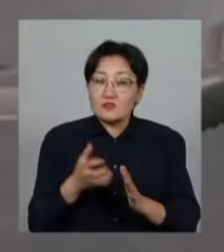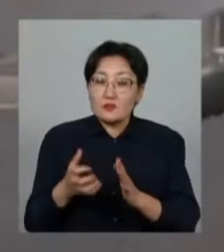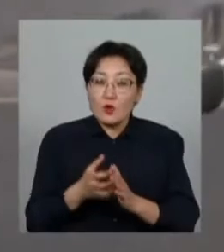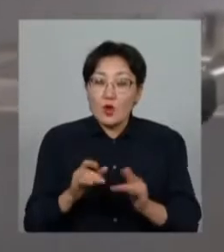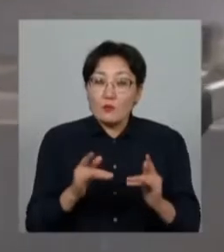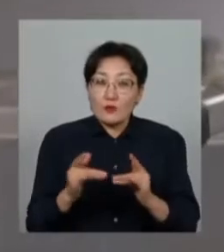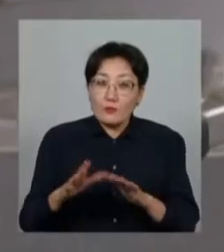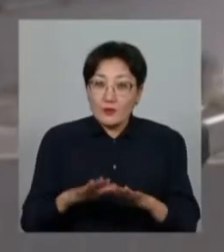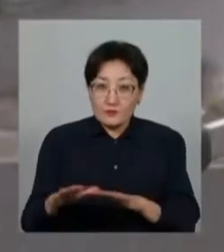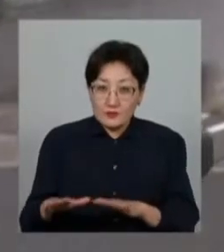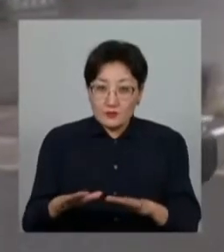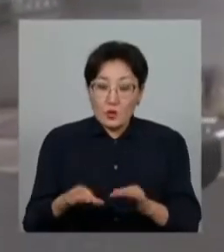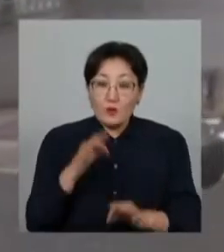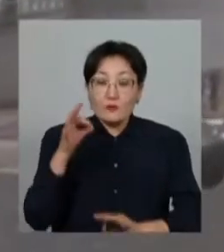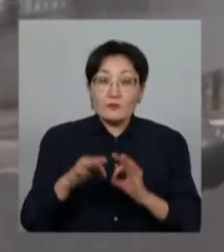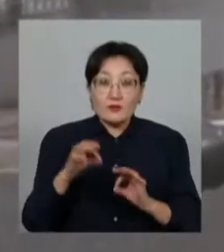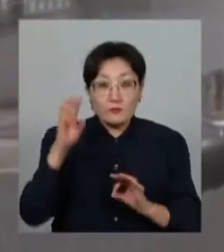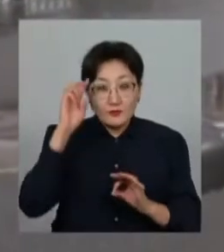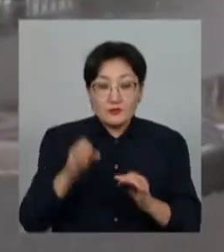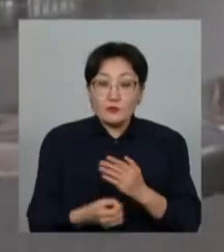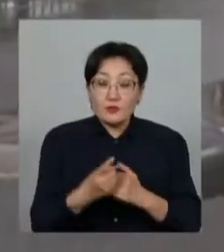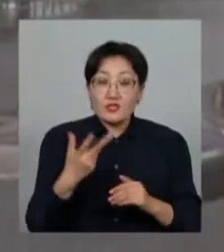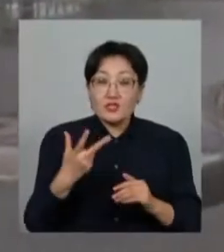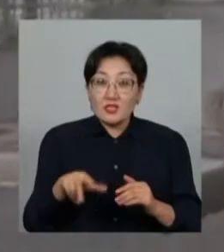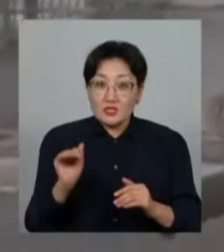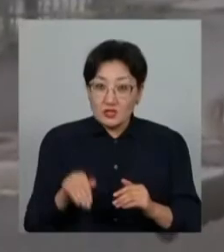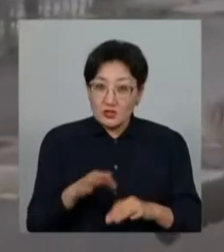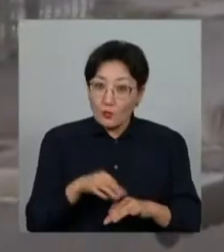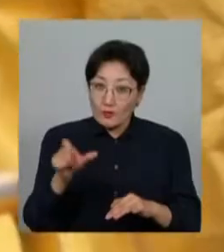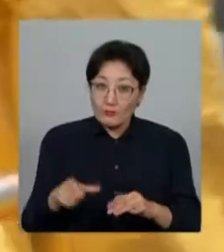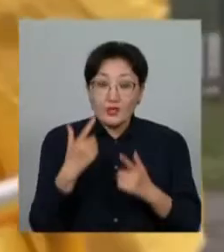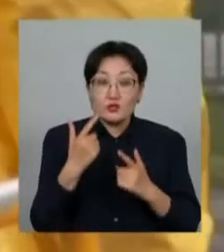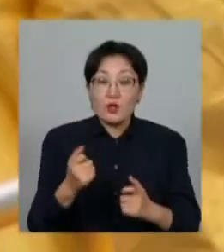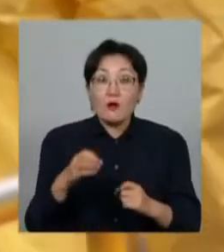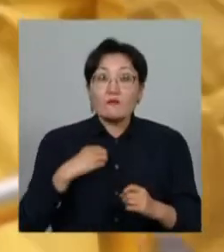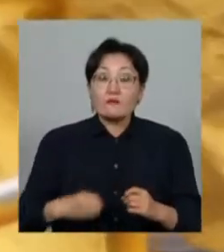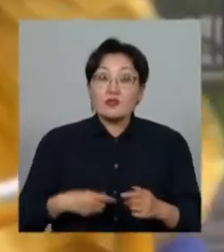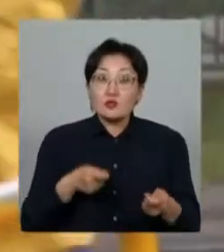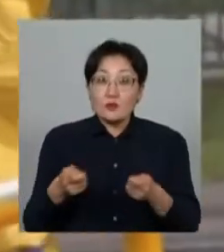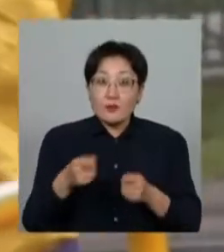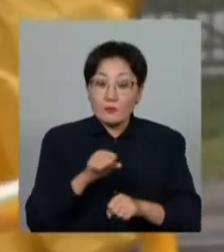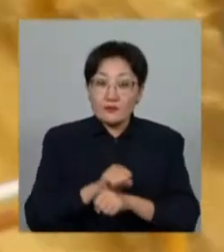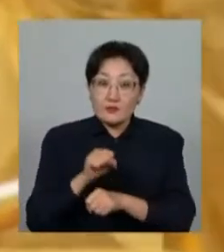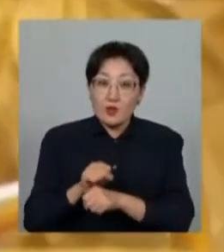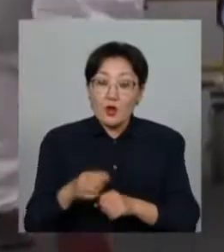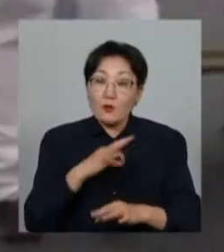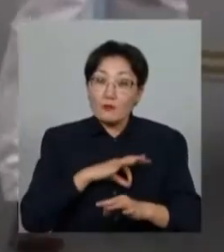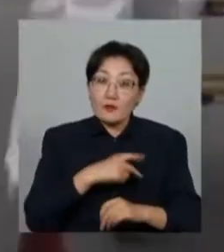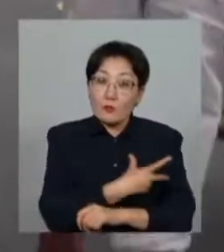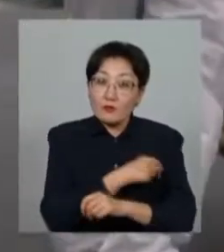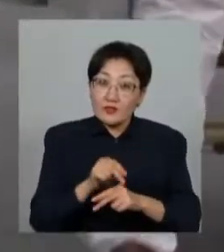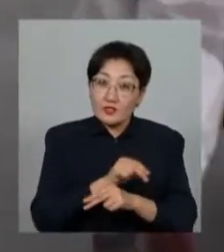коек в госпиталях. За сутки в стране выявлено 30 тысяч больных. Напомним, французские власти приостановили применение